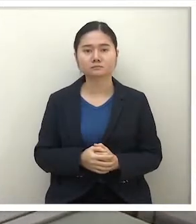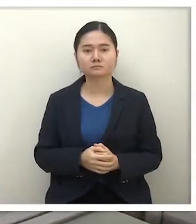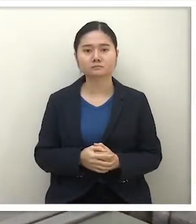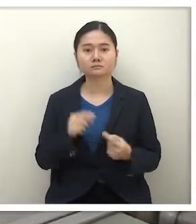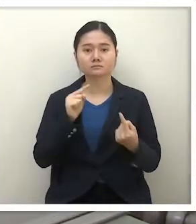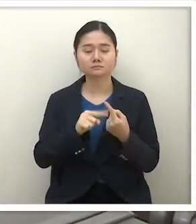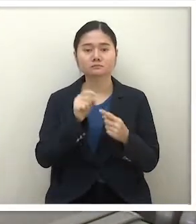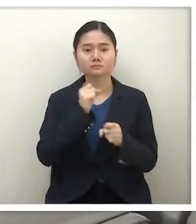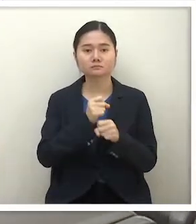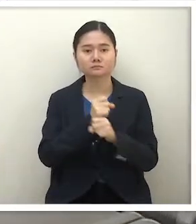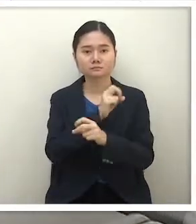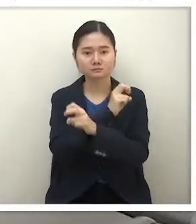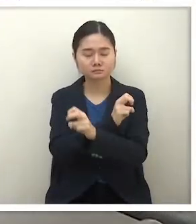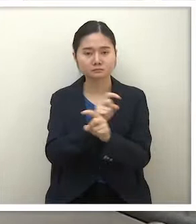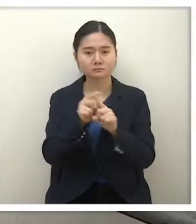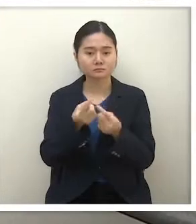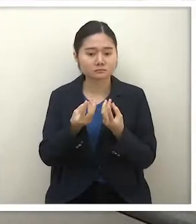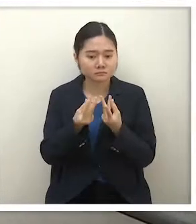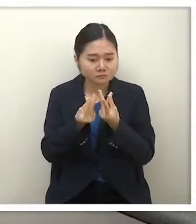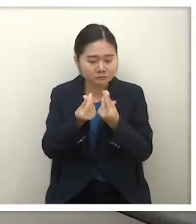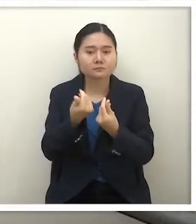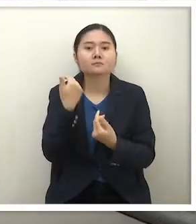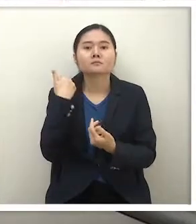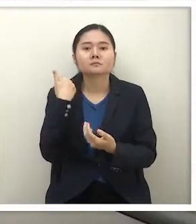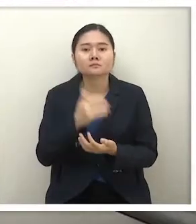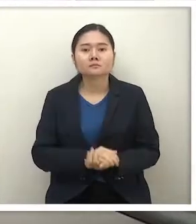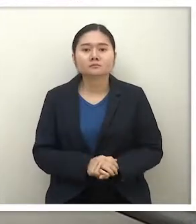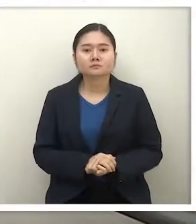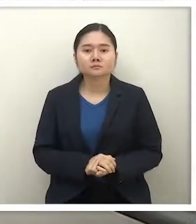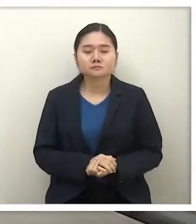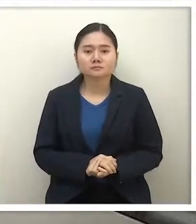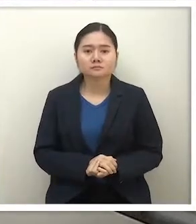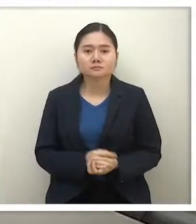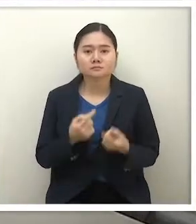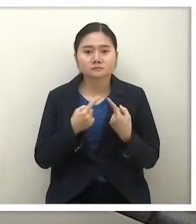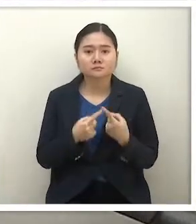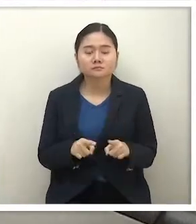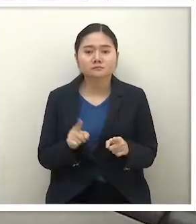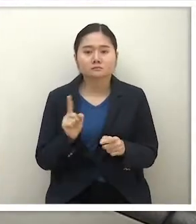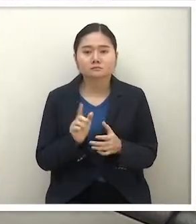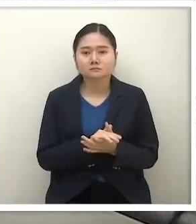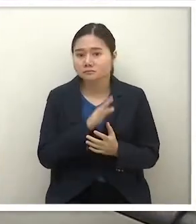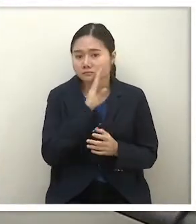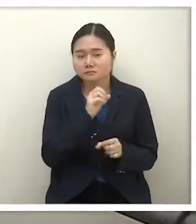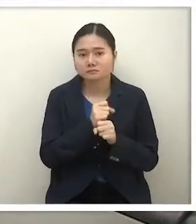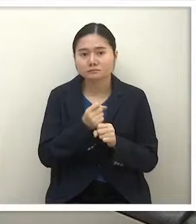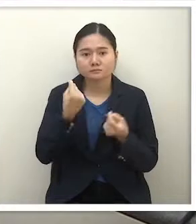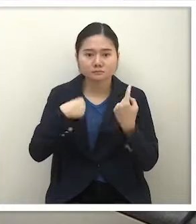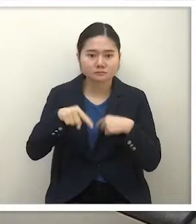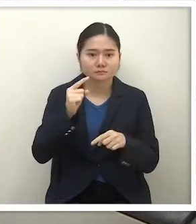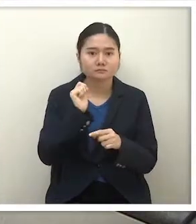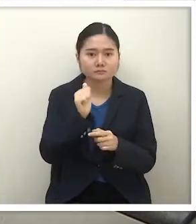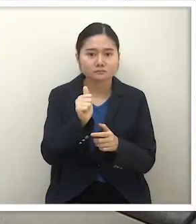ในการใส่กระดูกเนี่ยจะมีความซับซ้อนพอสมควรนะครับแต่ว่าก็คุ้มค่าเมื่อทำเป็นแอนิเมชันได้แล้ว